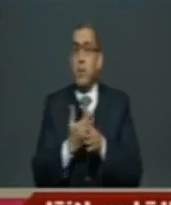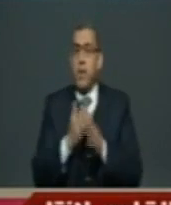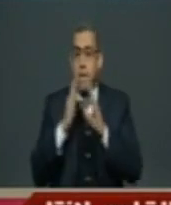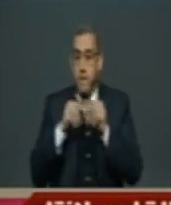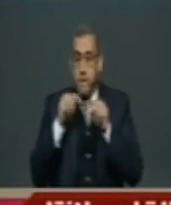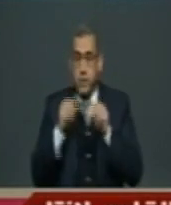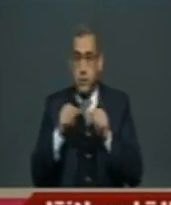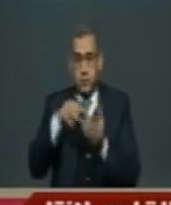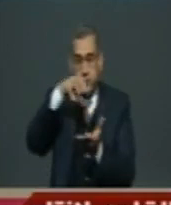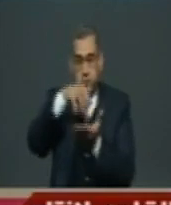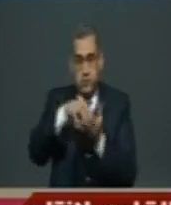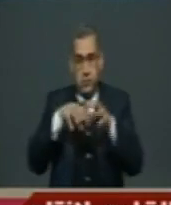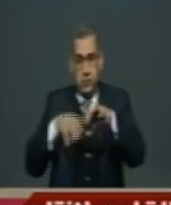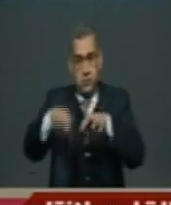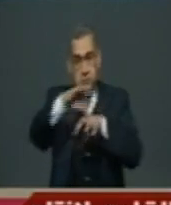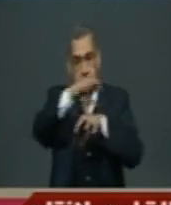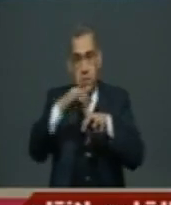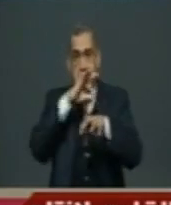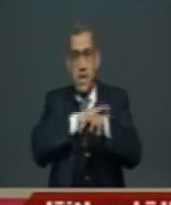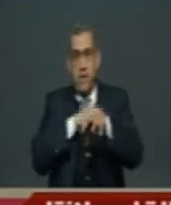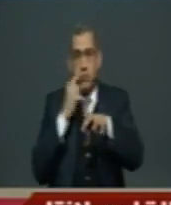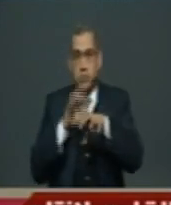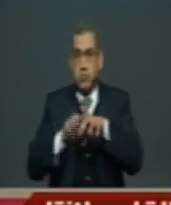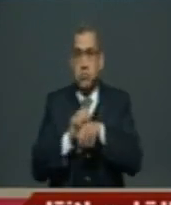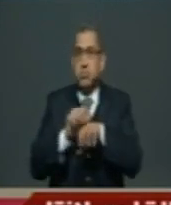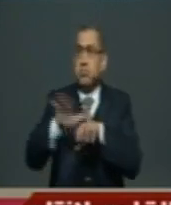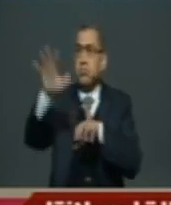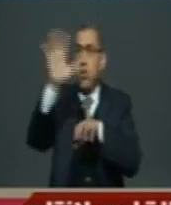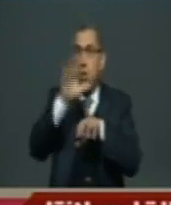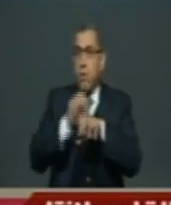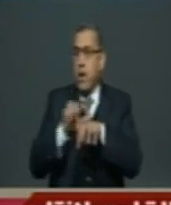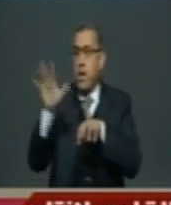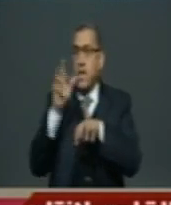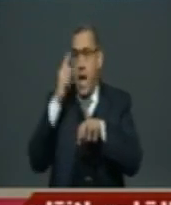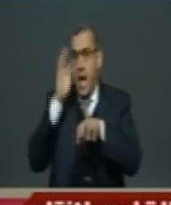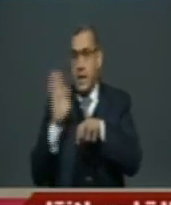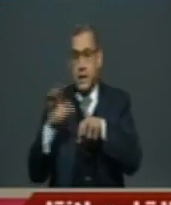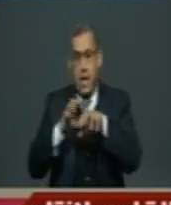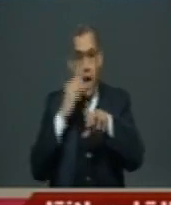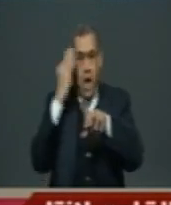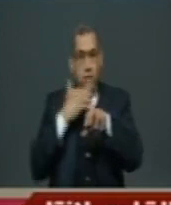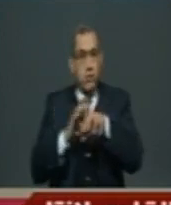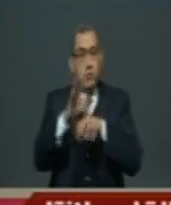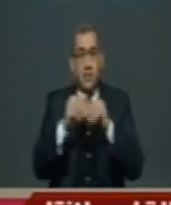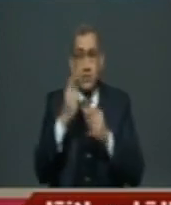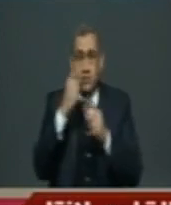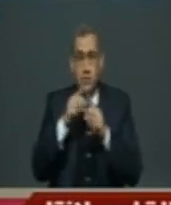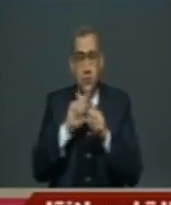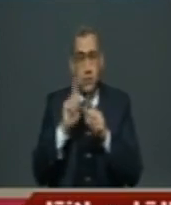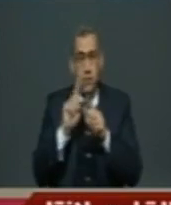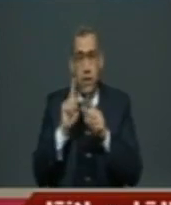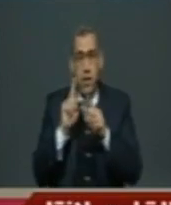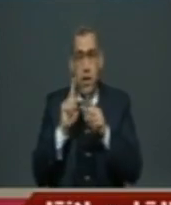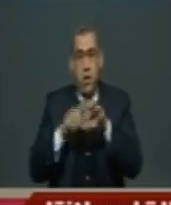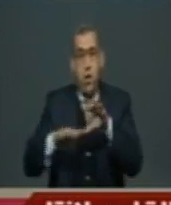ده تقدر تستفيد من الموقع ده بان هي تبقى منطقه لوجستيه مش لمصر، للمنطقه